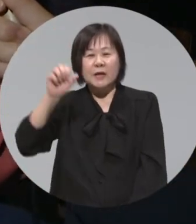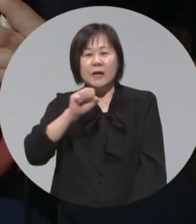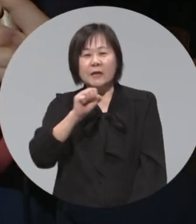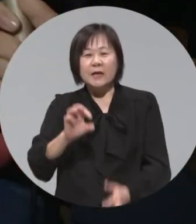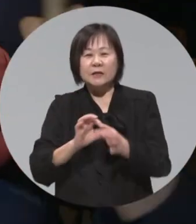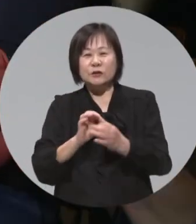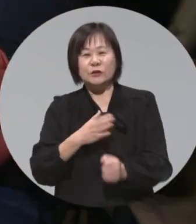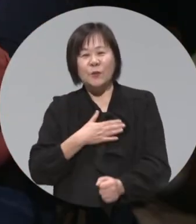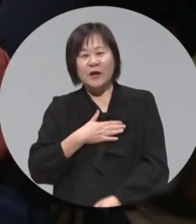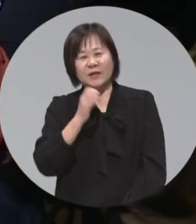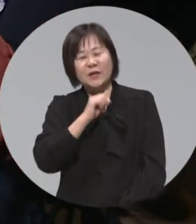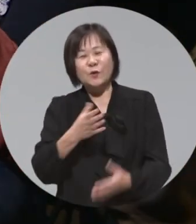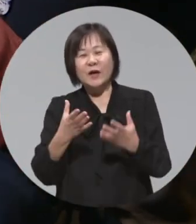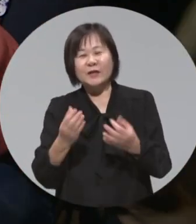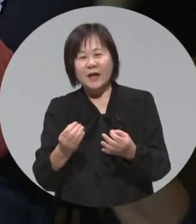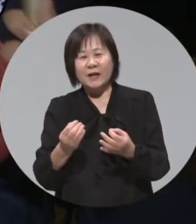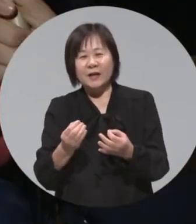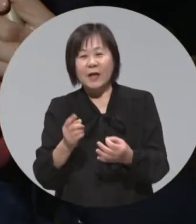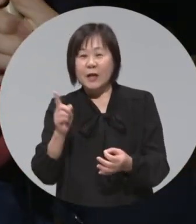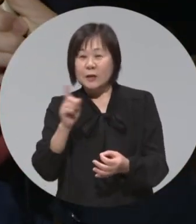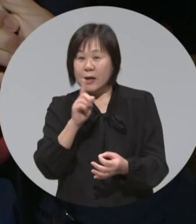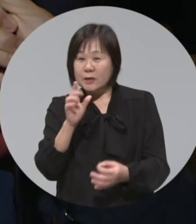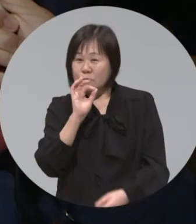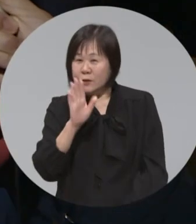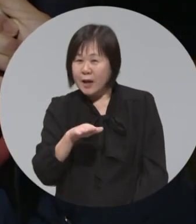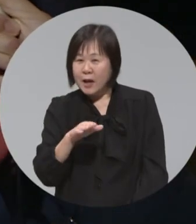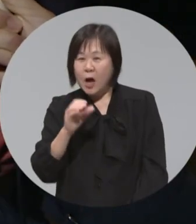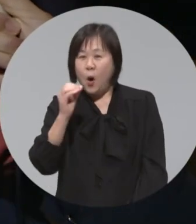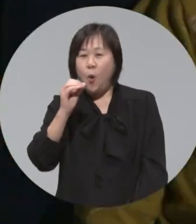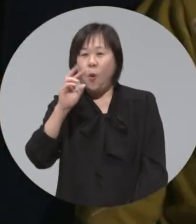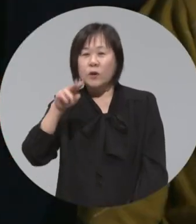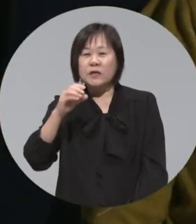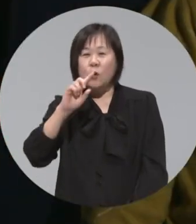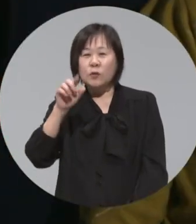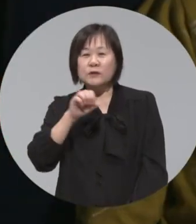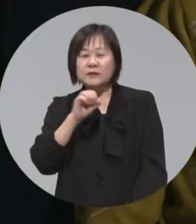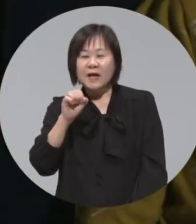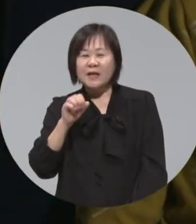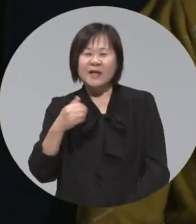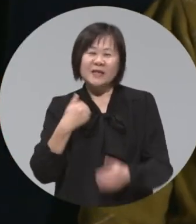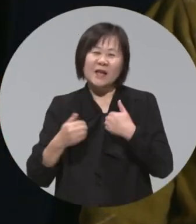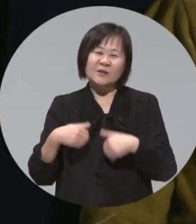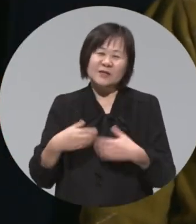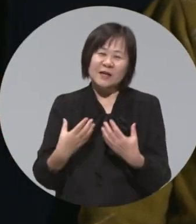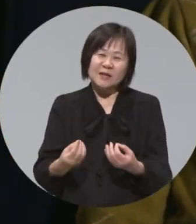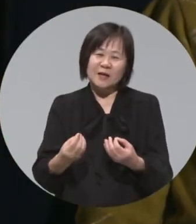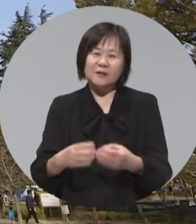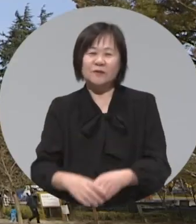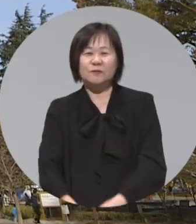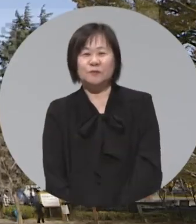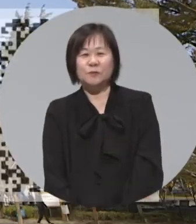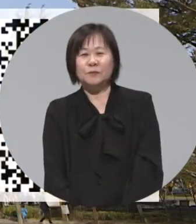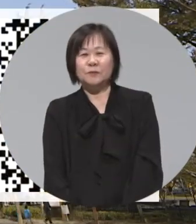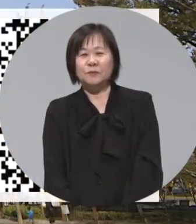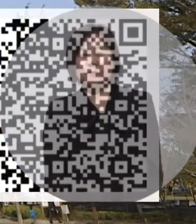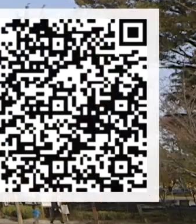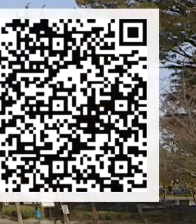。 どんな星座見れた？ オリオン座。 楽しかった。